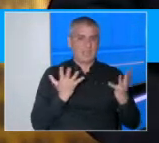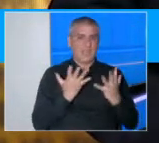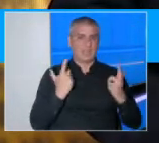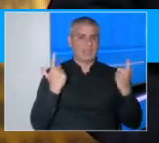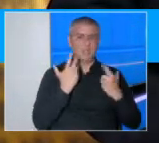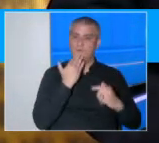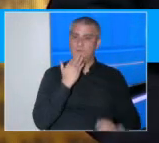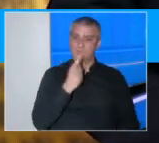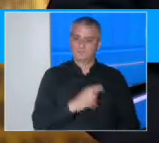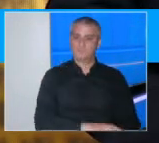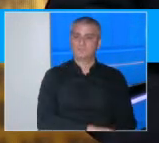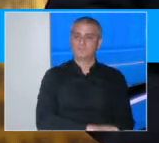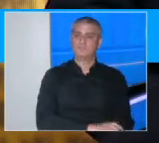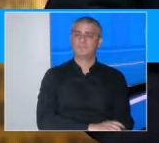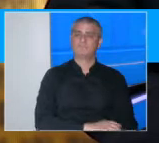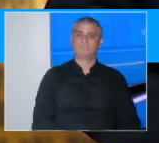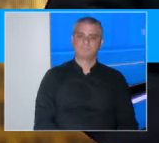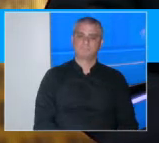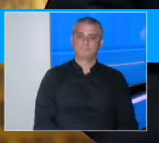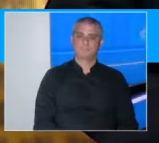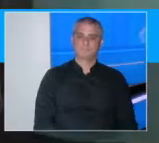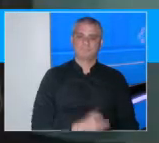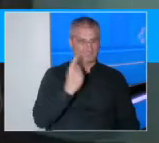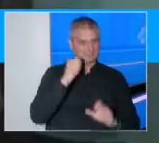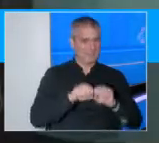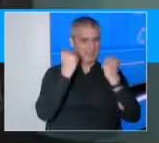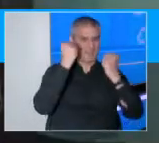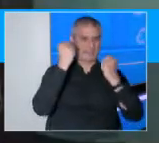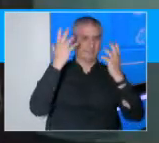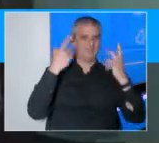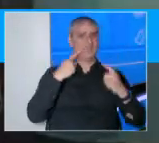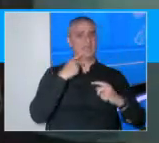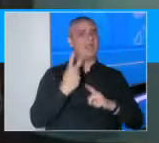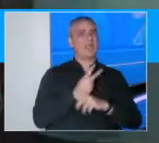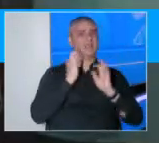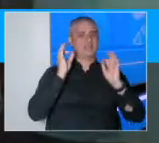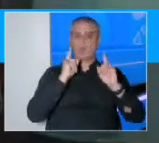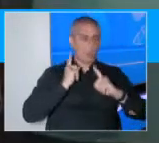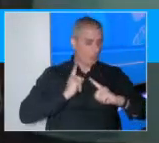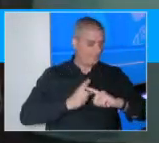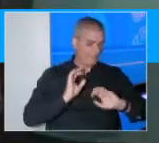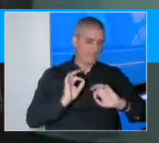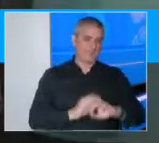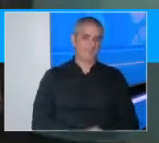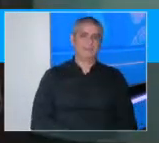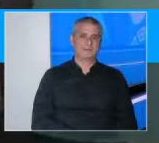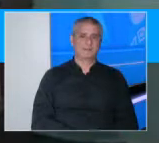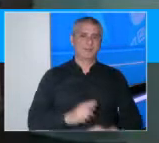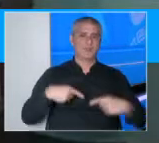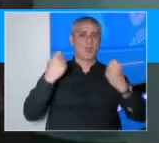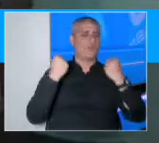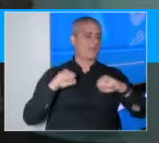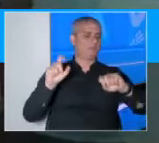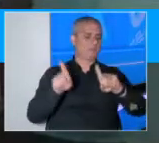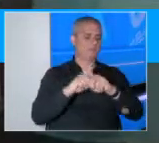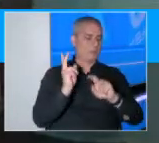החגגו הישראלים. אז בוא אני אנפץ לך קצת את האידיליה. זה לא באמת יהיה, אתה יודע, כמו עצמאות